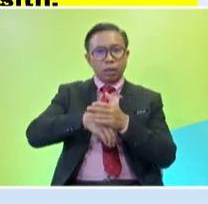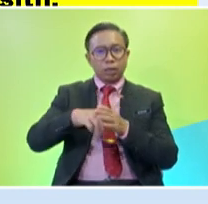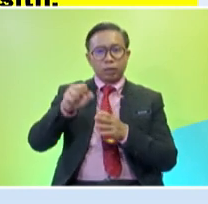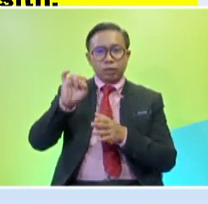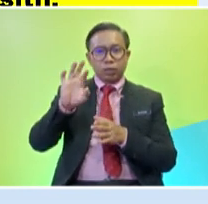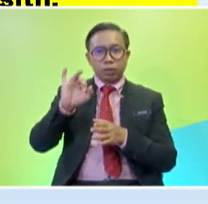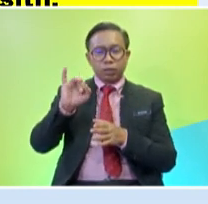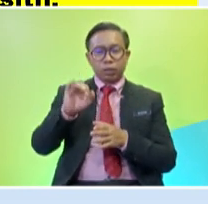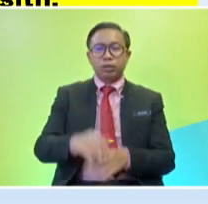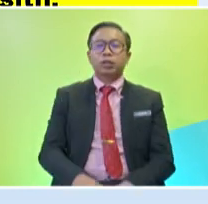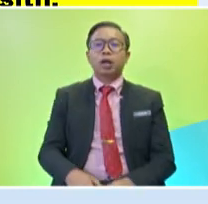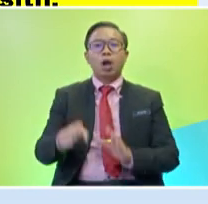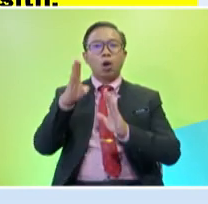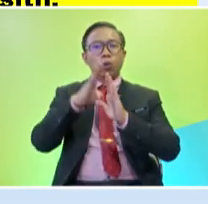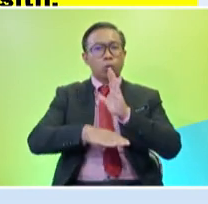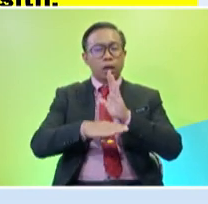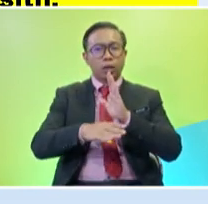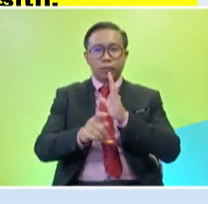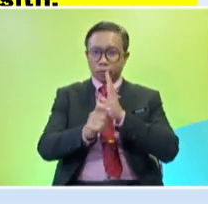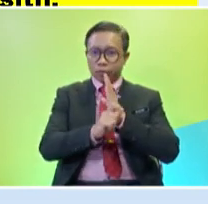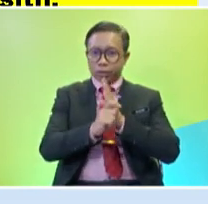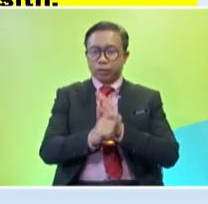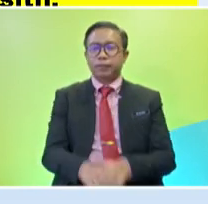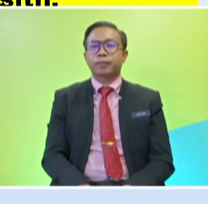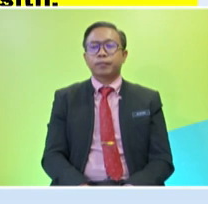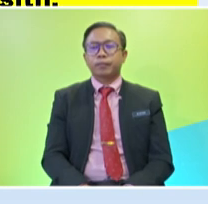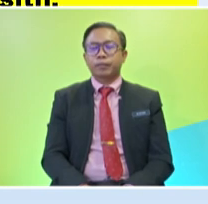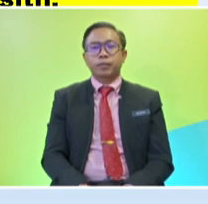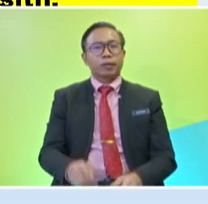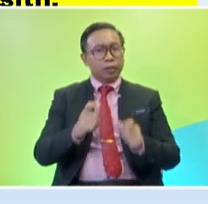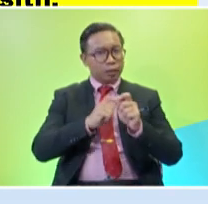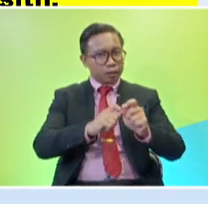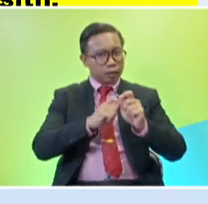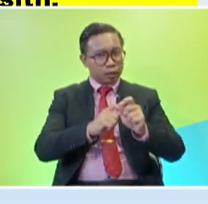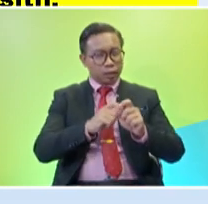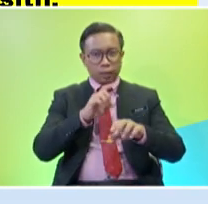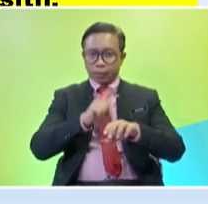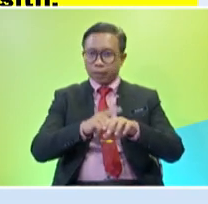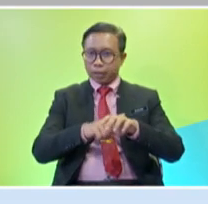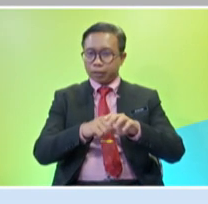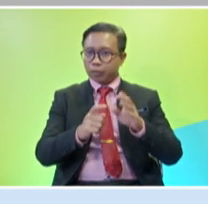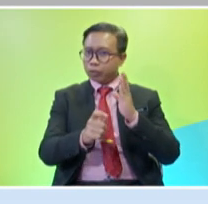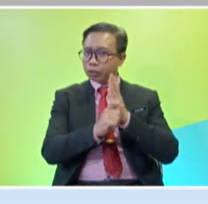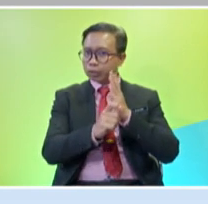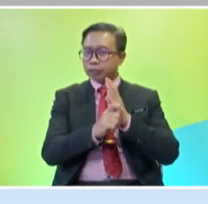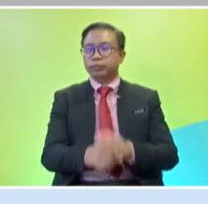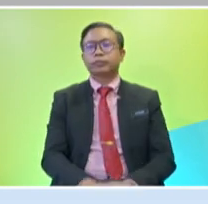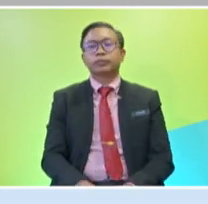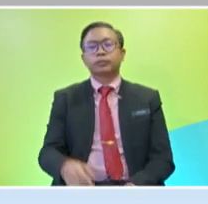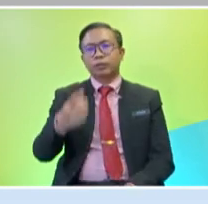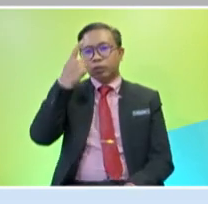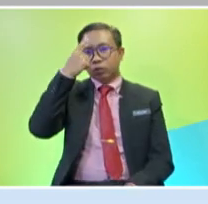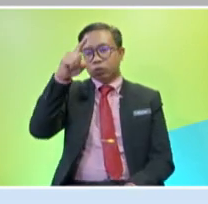elektrokimia kurang elektron positif jadi bertindak pada Terminal positif dan untuk